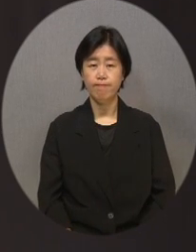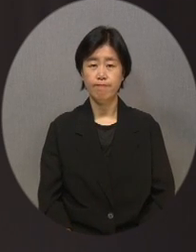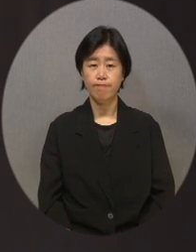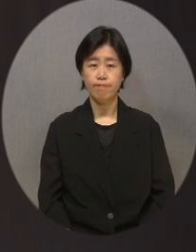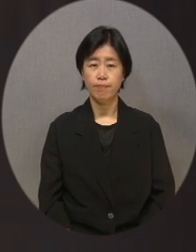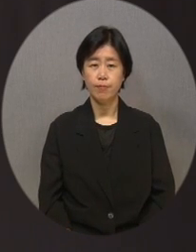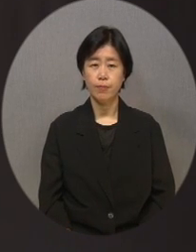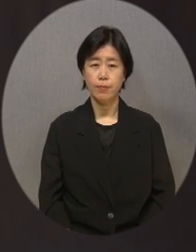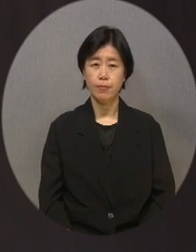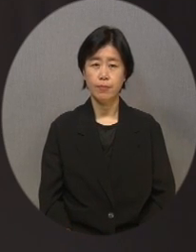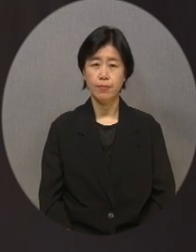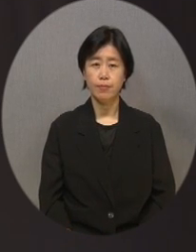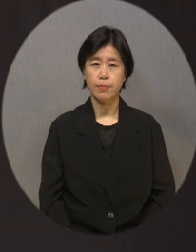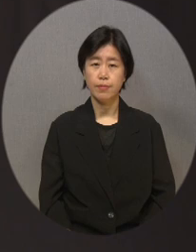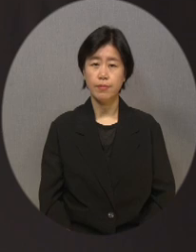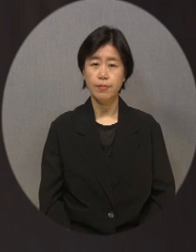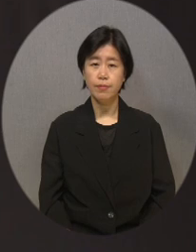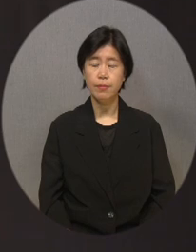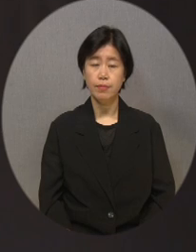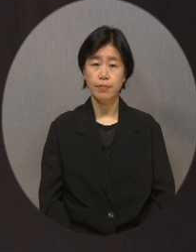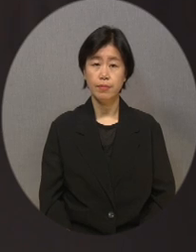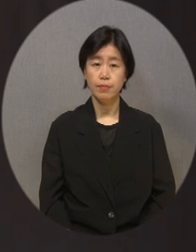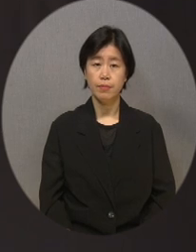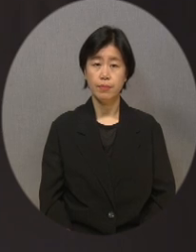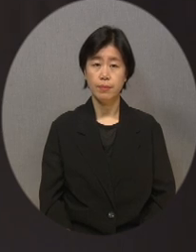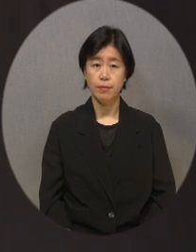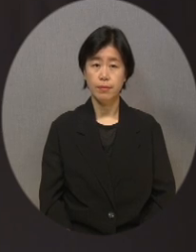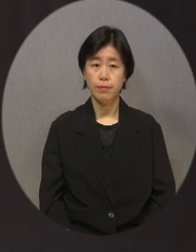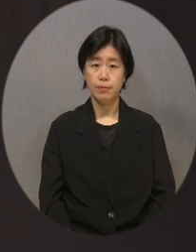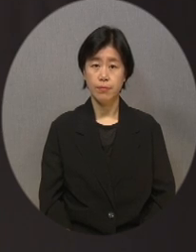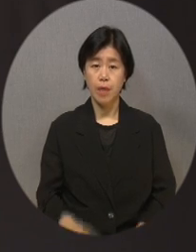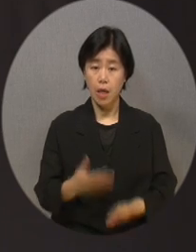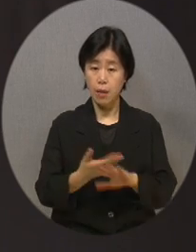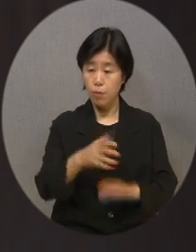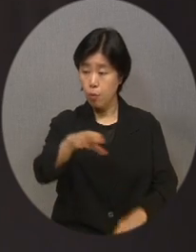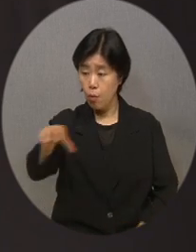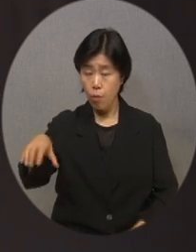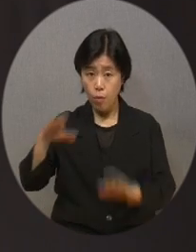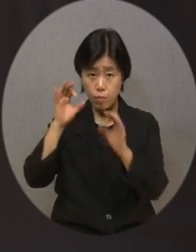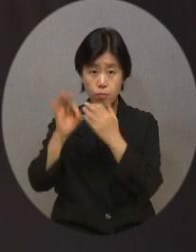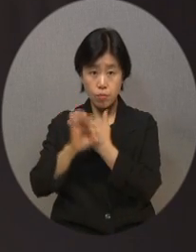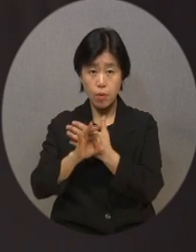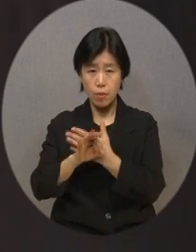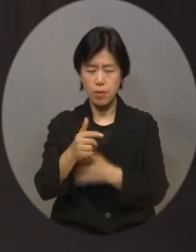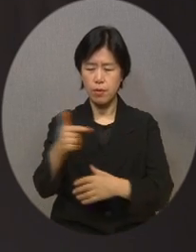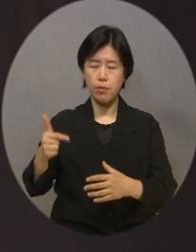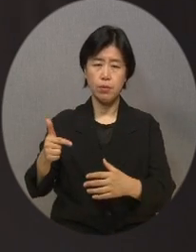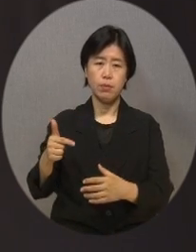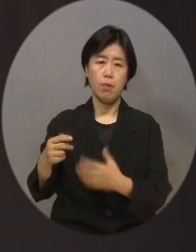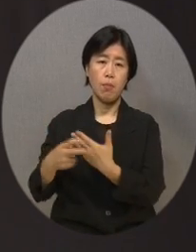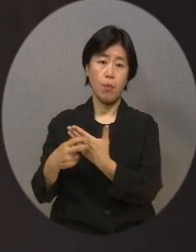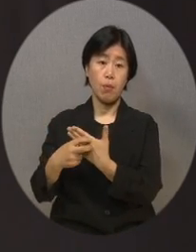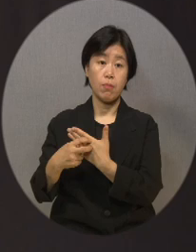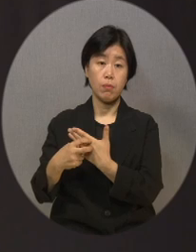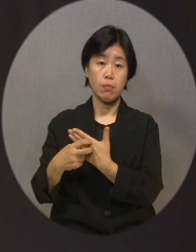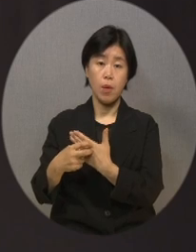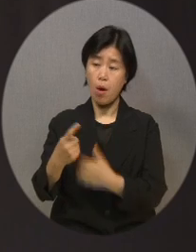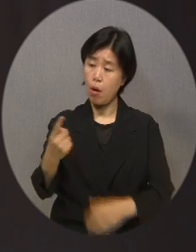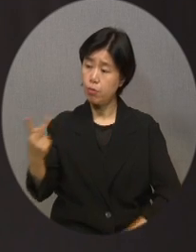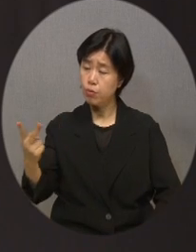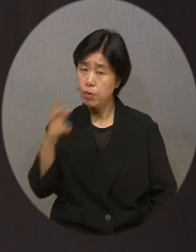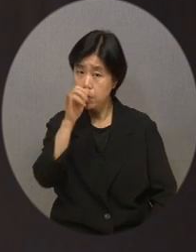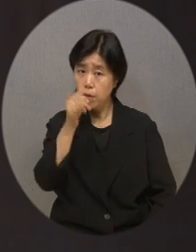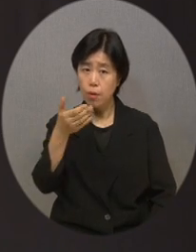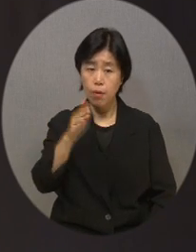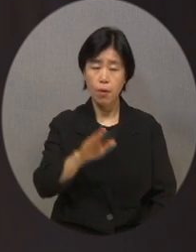다른 지역하고는 또 차별이 되고 다른 지역은 한두 군데라도 있어요. 그 종합병원 수준에 근데